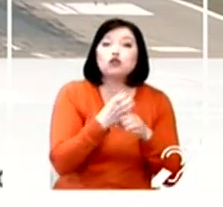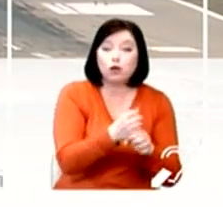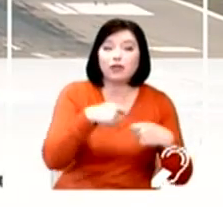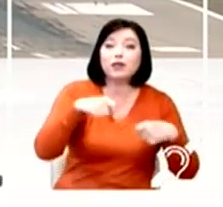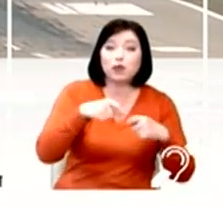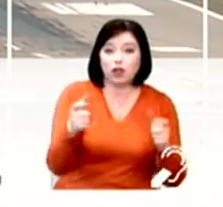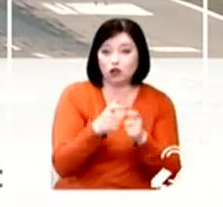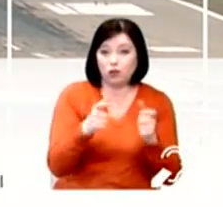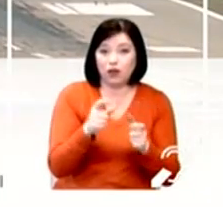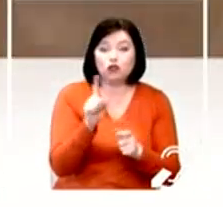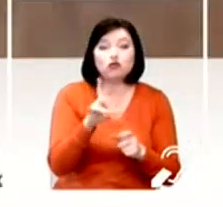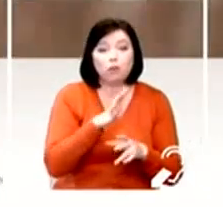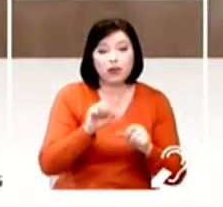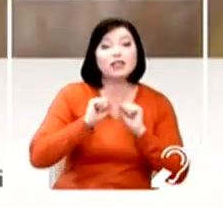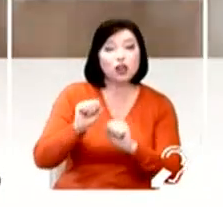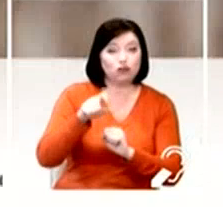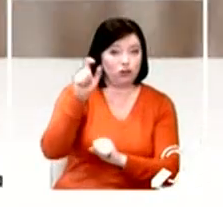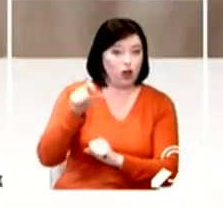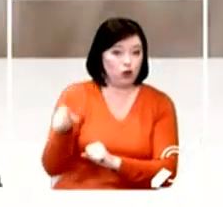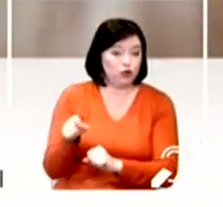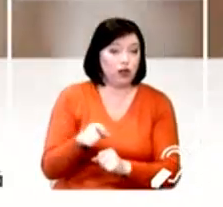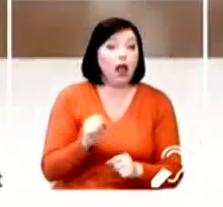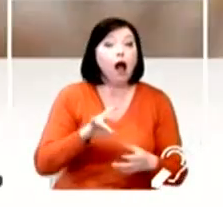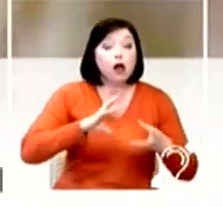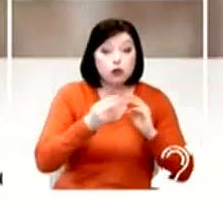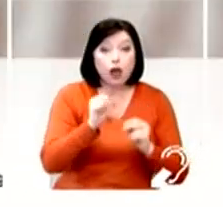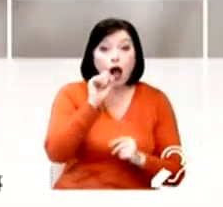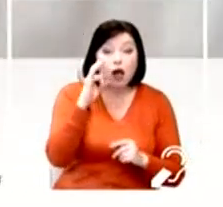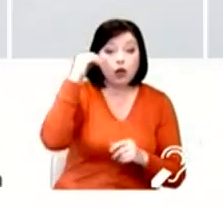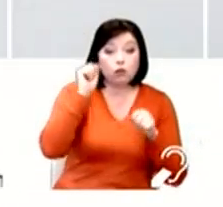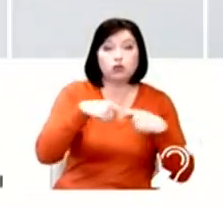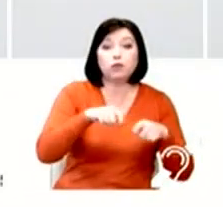vânzarea biletelor în scopul protecției consumatorilor. Prin urmare, Air